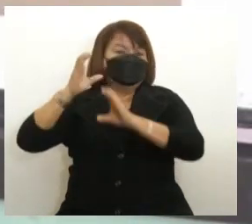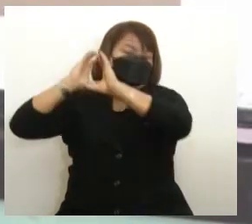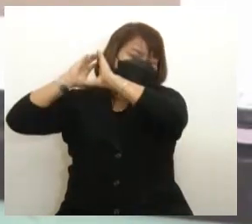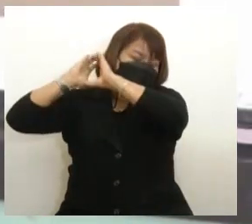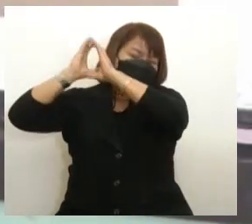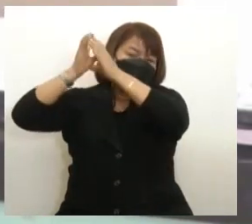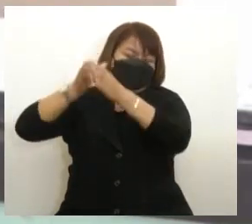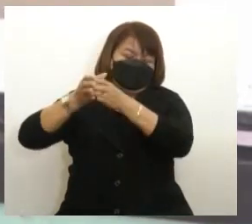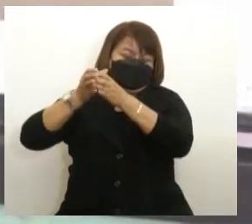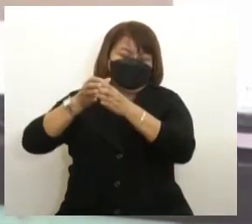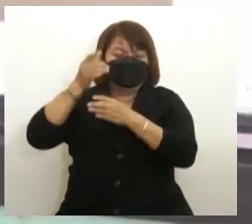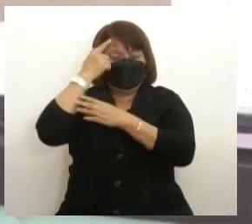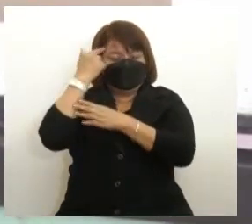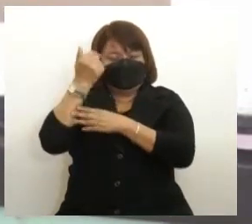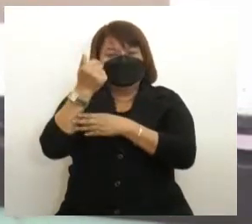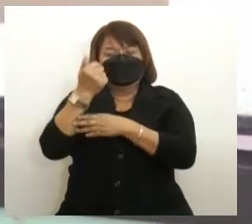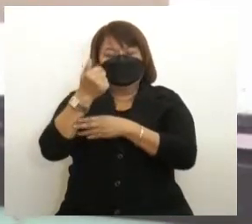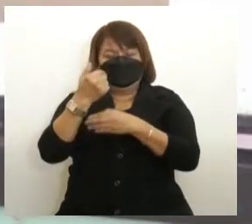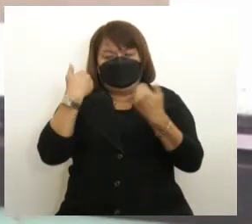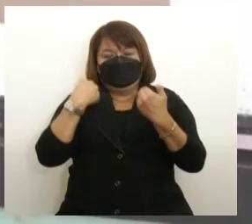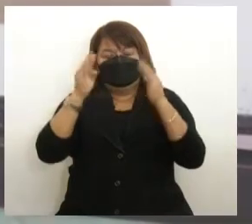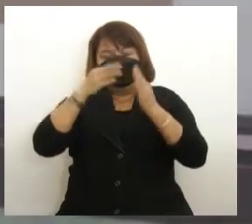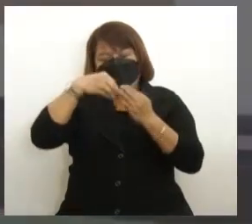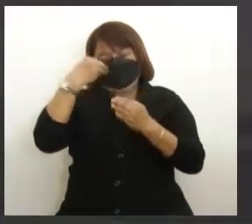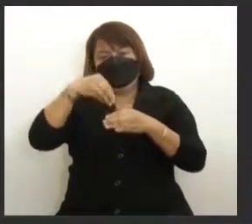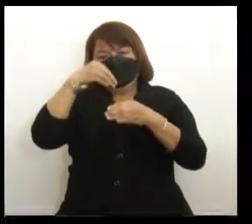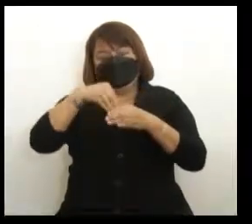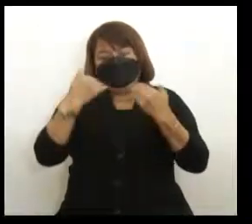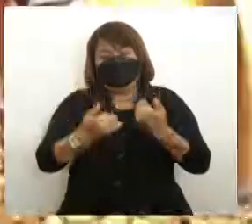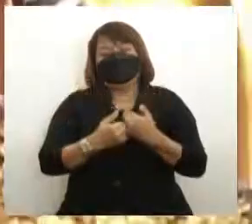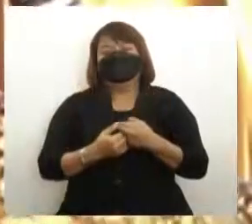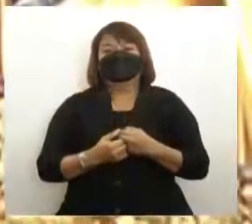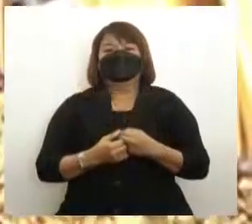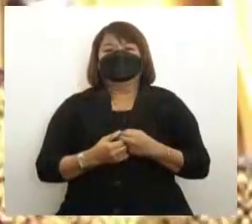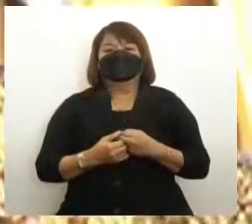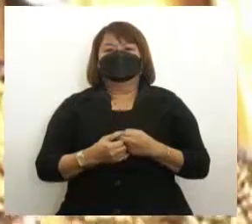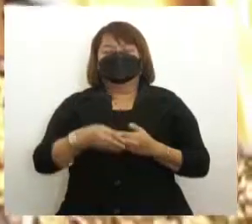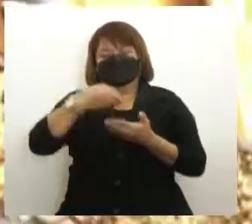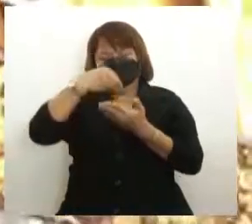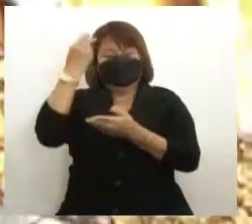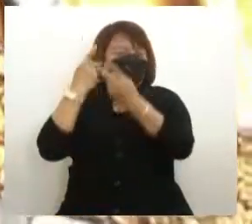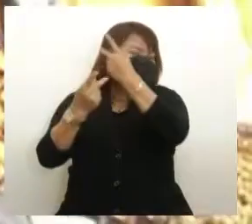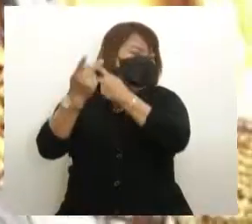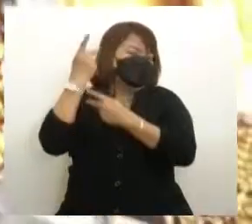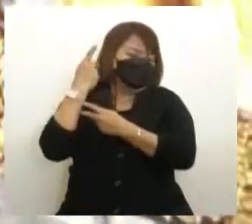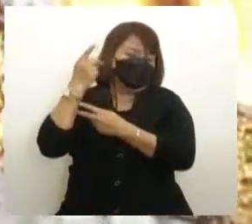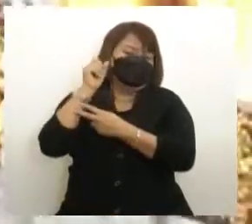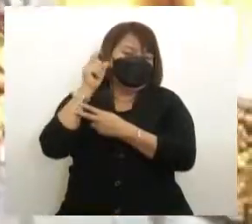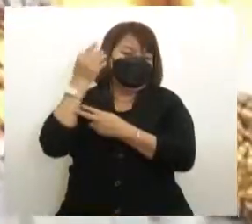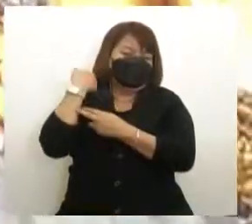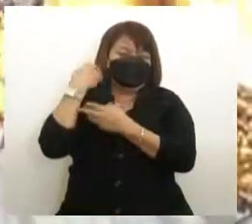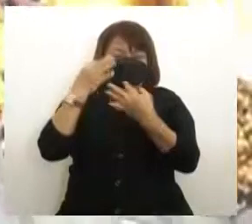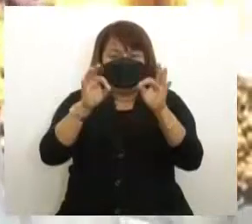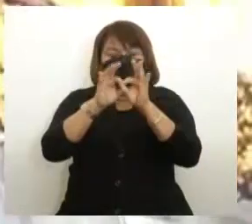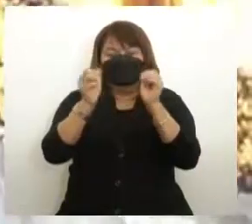แล้วก็เพื่อที่จะเป็นไงคะเป็นบทเรียนสำหรับในปัจจุบันนะคะ การเรียนประวัติศาสตร์จึงมีความสำคัญกับทุกค